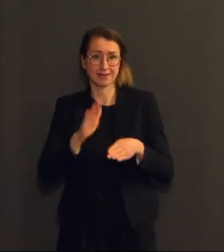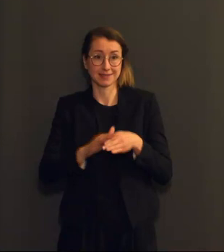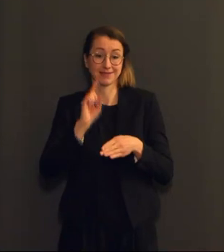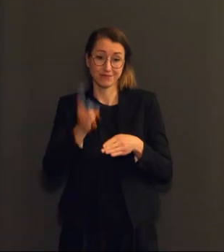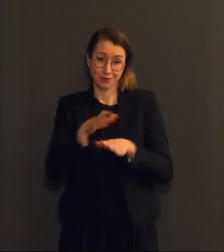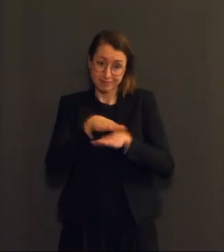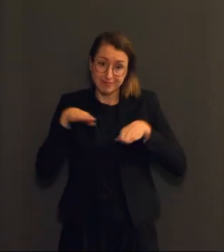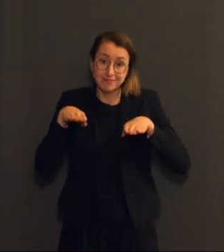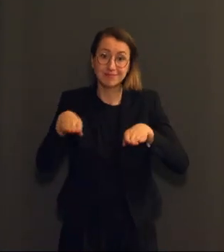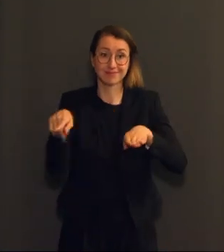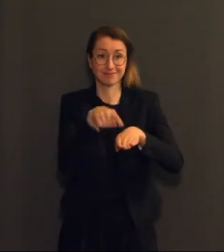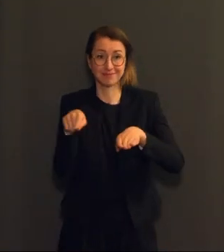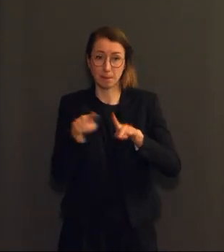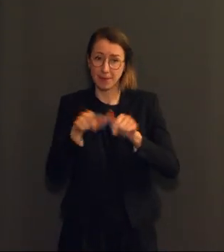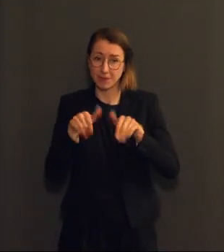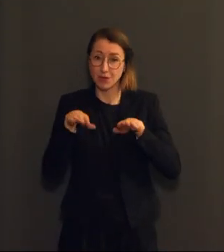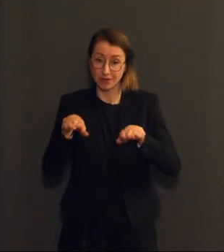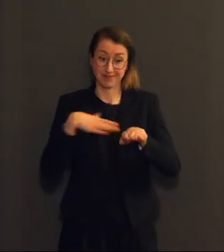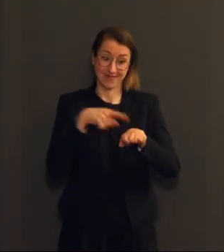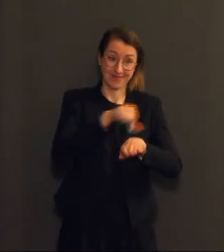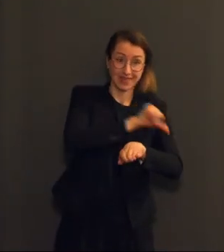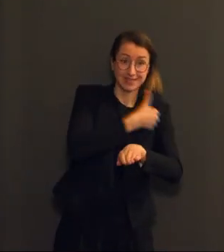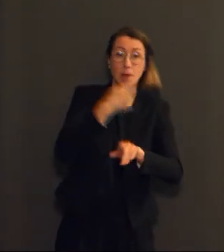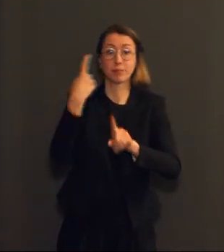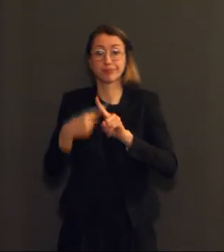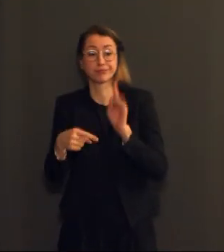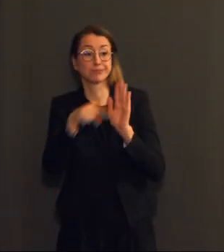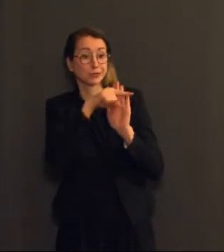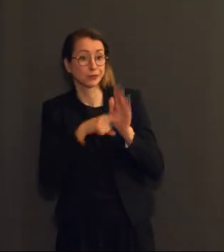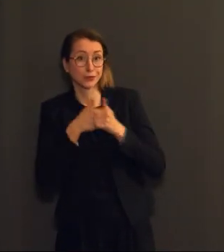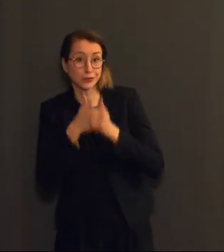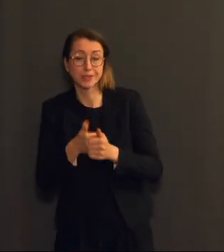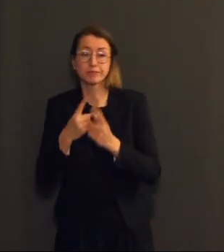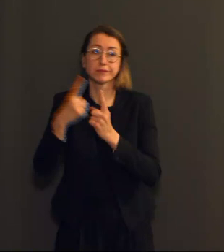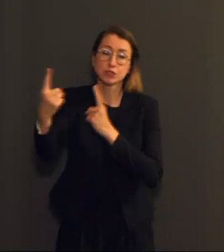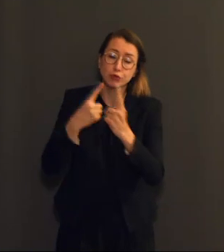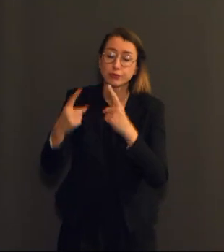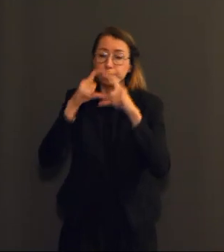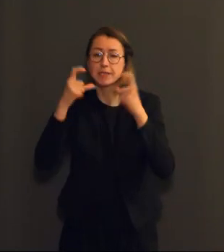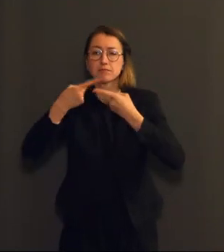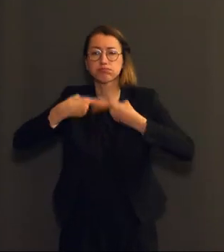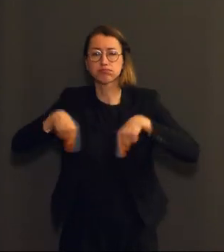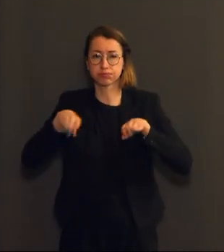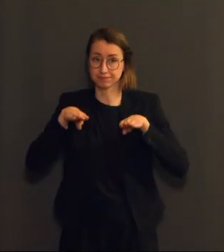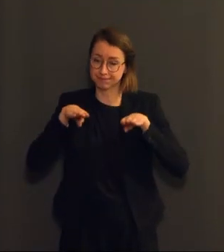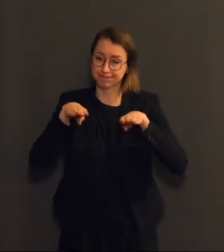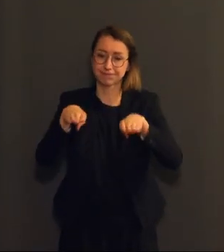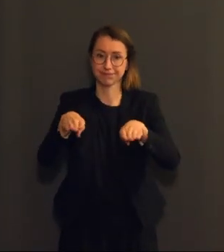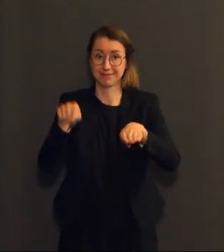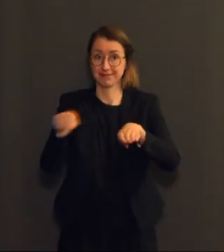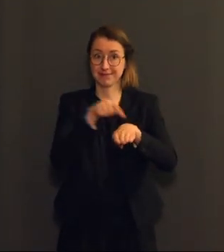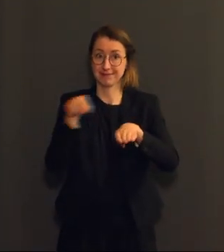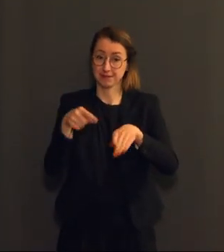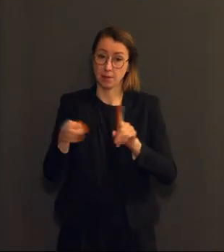attention, continuer à garder les distances, continuer à rencontrer les gens avec précaution à l'extérieur plutôt